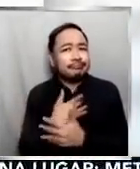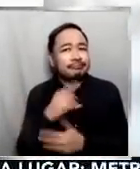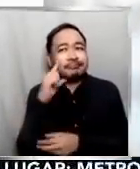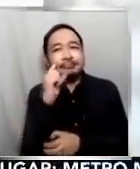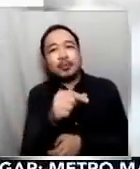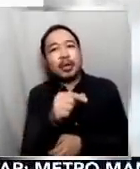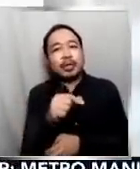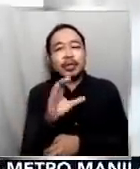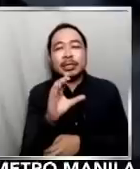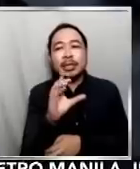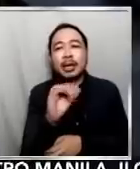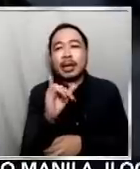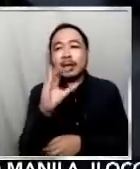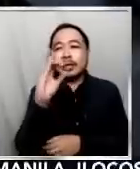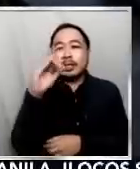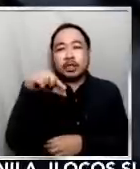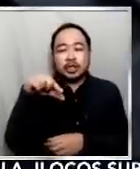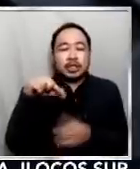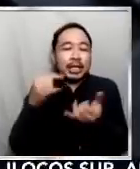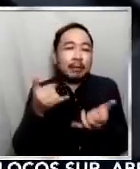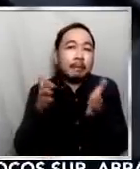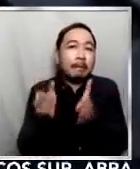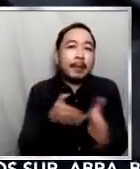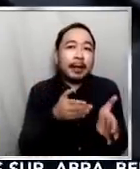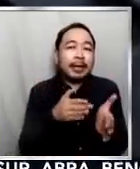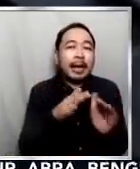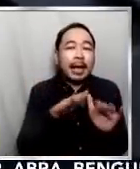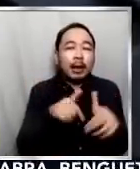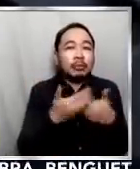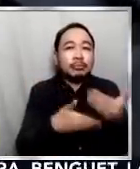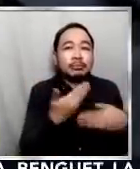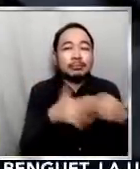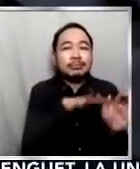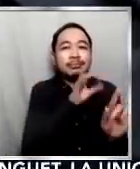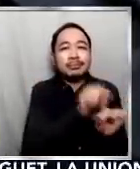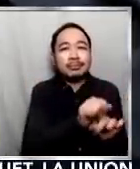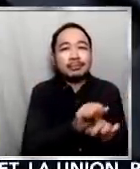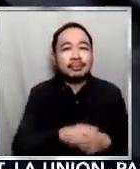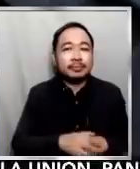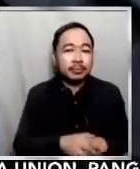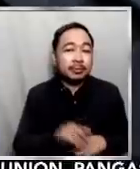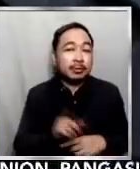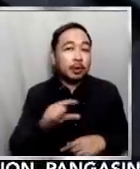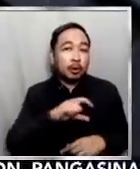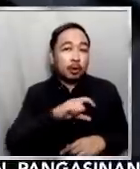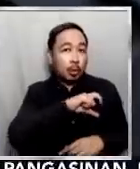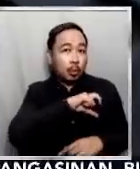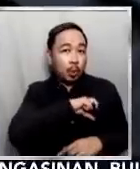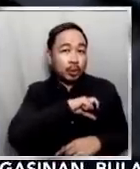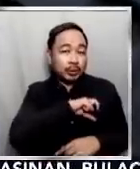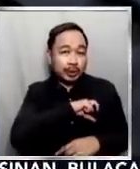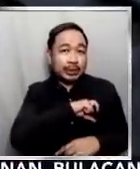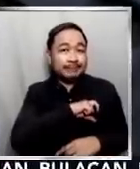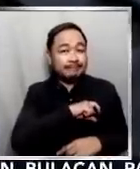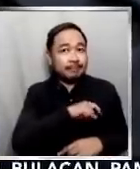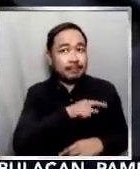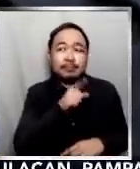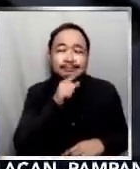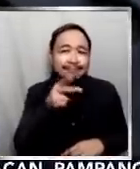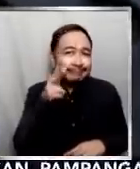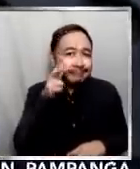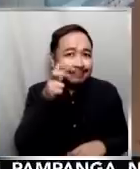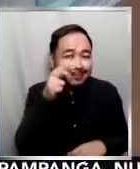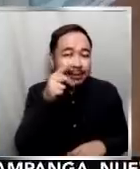ikinasa ang operasyon. Narinig mismo na ang mga operatiba na humihingi talaga ng 50K. Kaya doon, nagkasa na kami ng